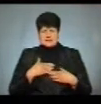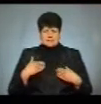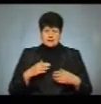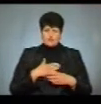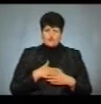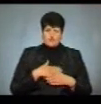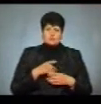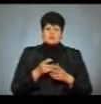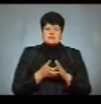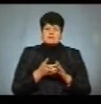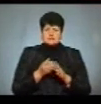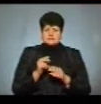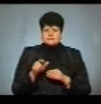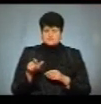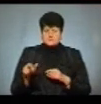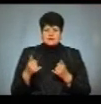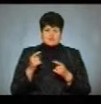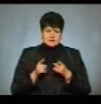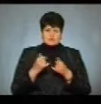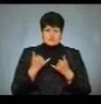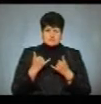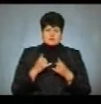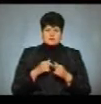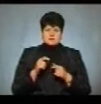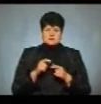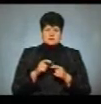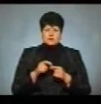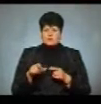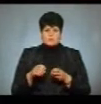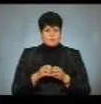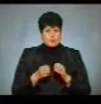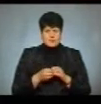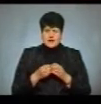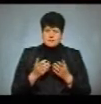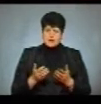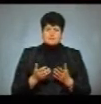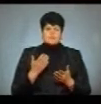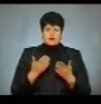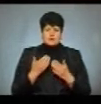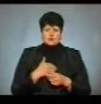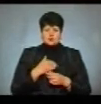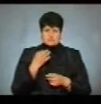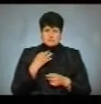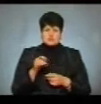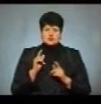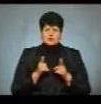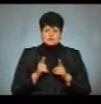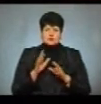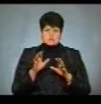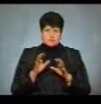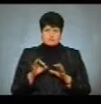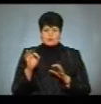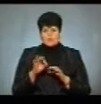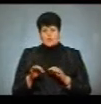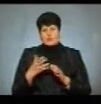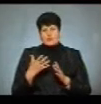що бракує працівників. Дійсно, зараз з персоналом дуже проблема. Але хочу що сказати, що згідно закону про